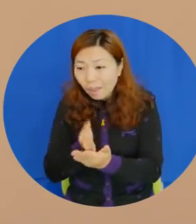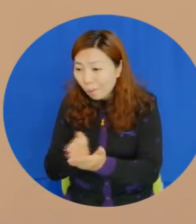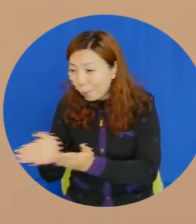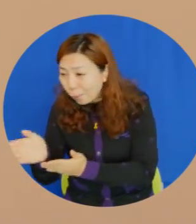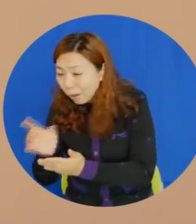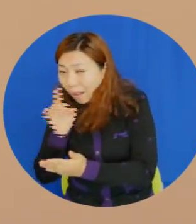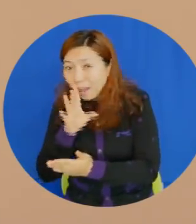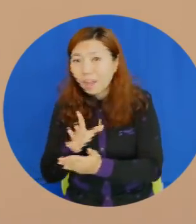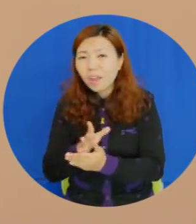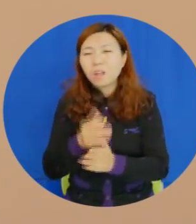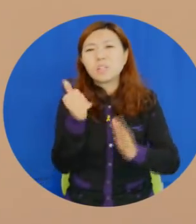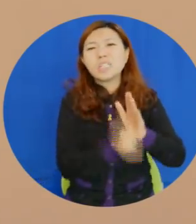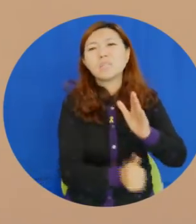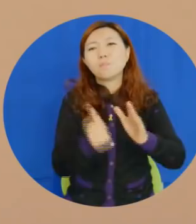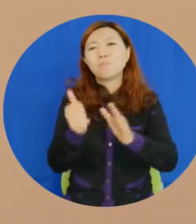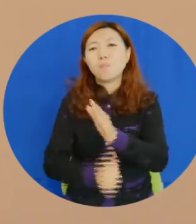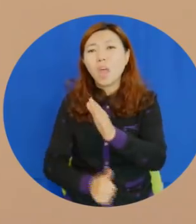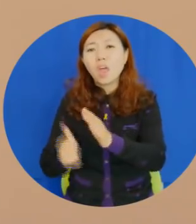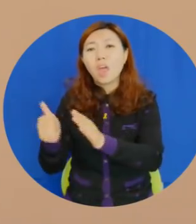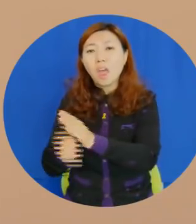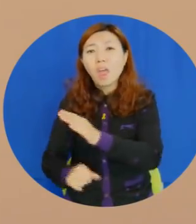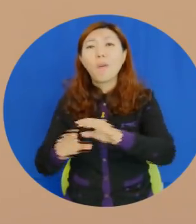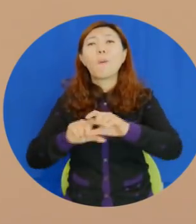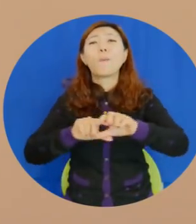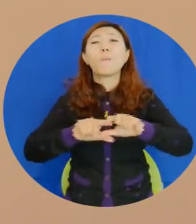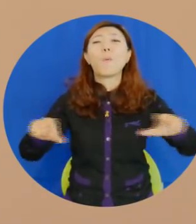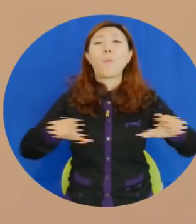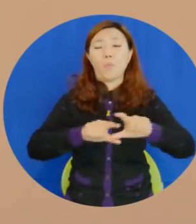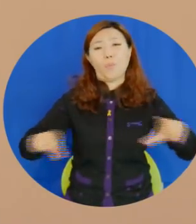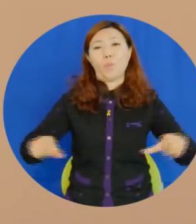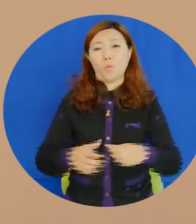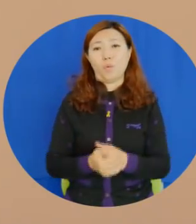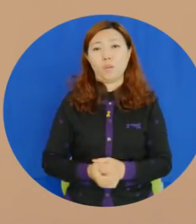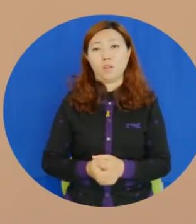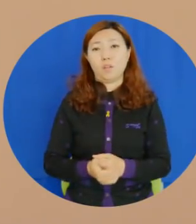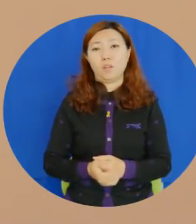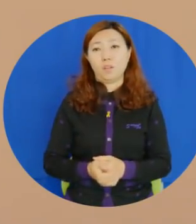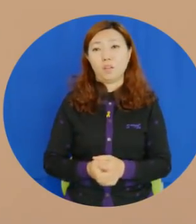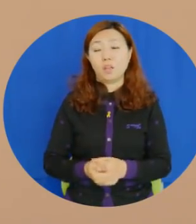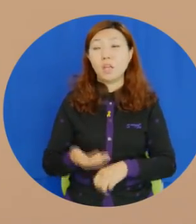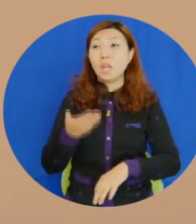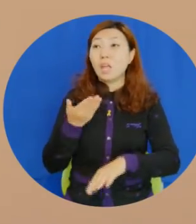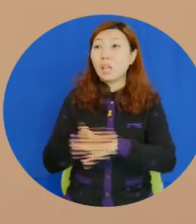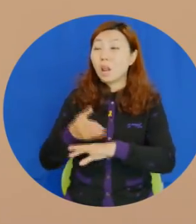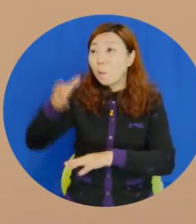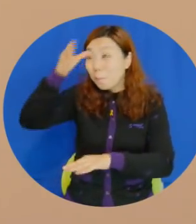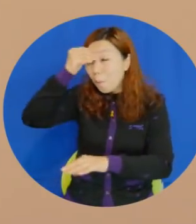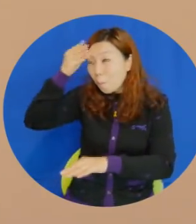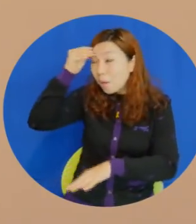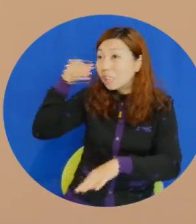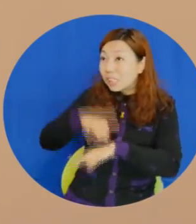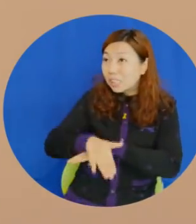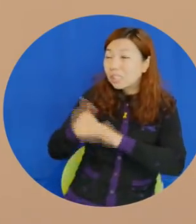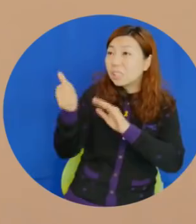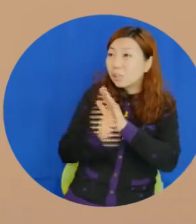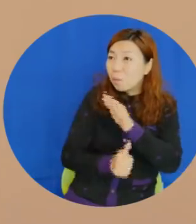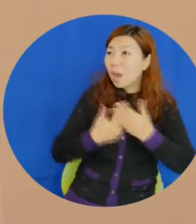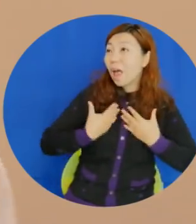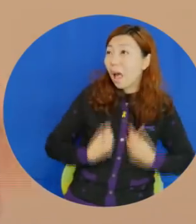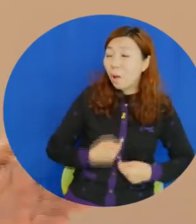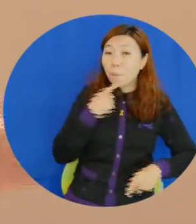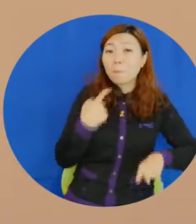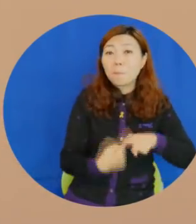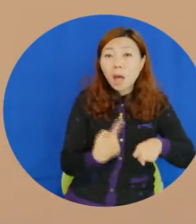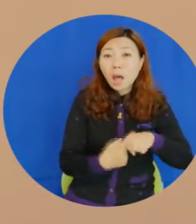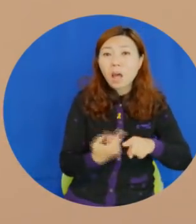안 되면 절로 가고 절로 갔다 안 되면 일로 가니까 실패가 일상화되는 거예요. 그러니까 이 모방 시스템에서는